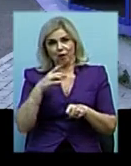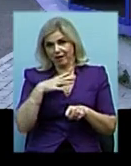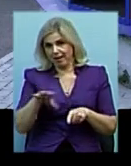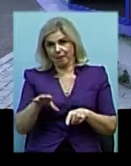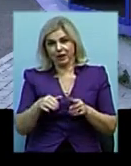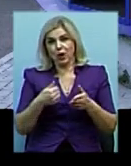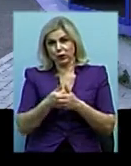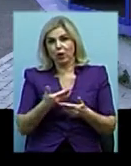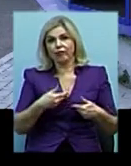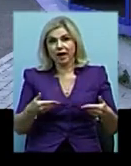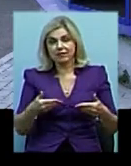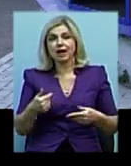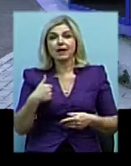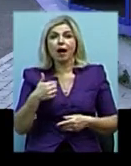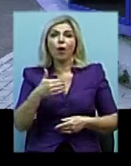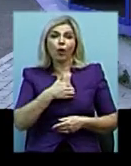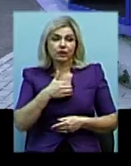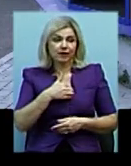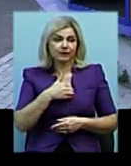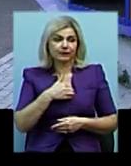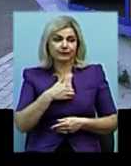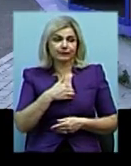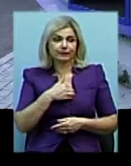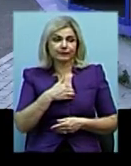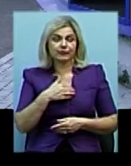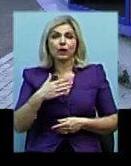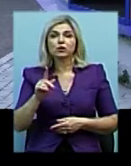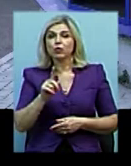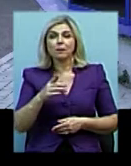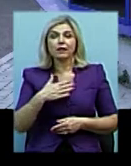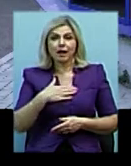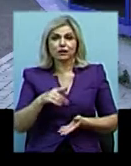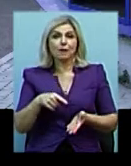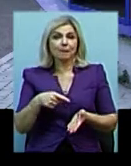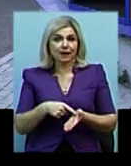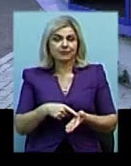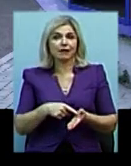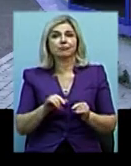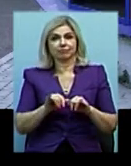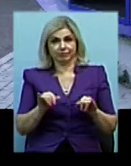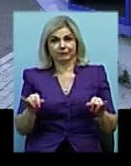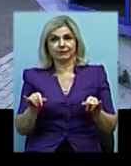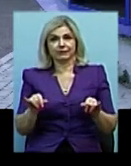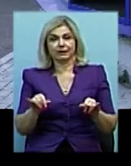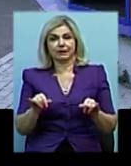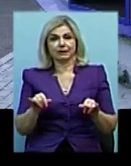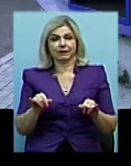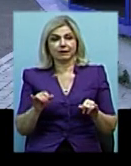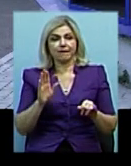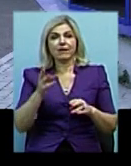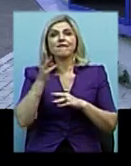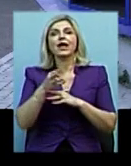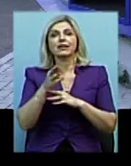І я хотілося, щоб наше місто розвинувалось у